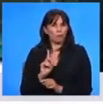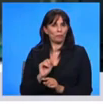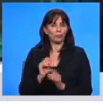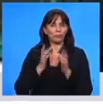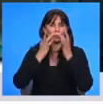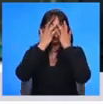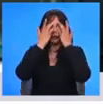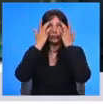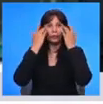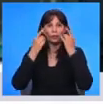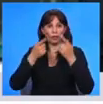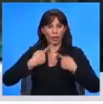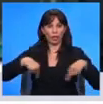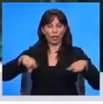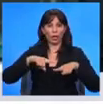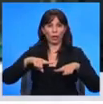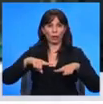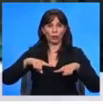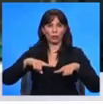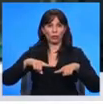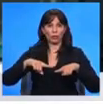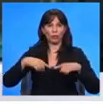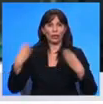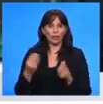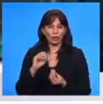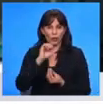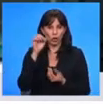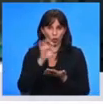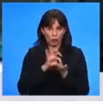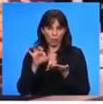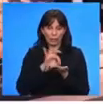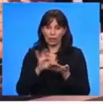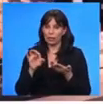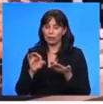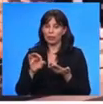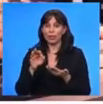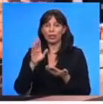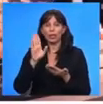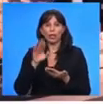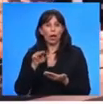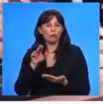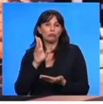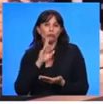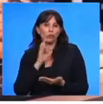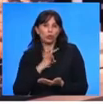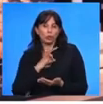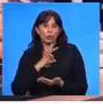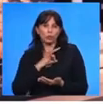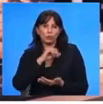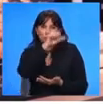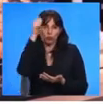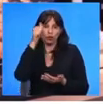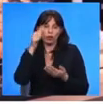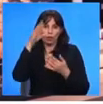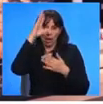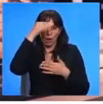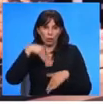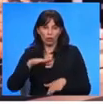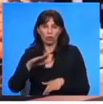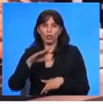שלך. קודם כל, המכתב נכתב גם בשמי, גם בשם בעלי והבן שלי,